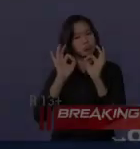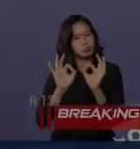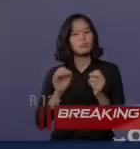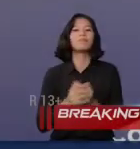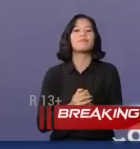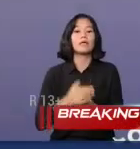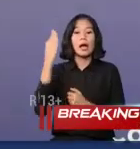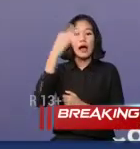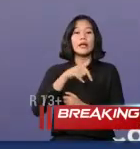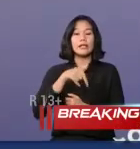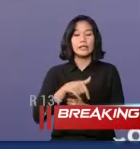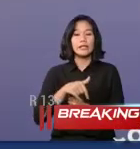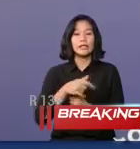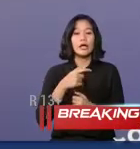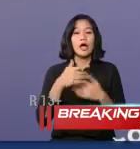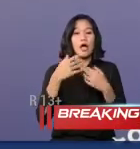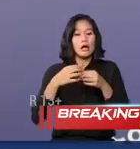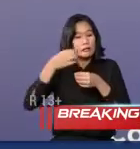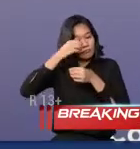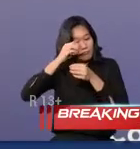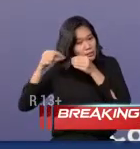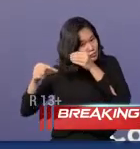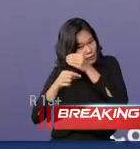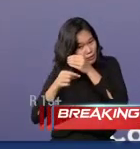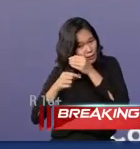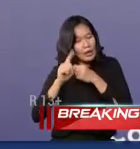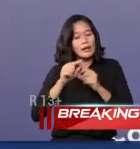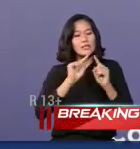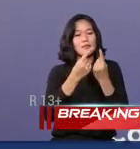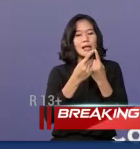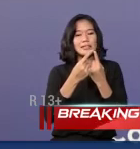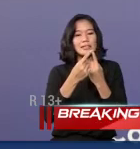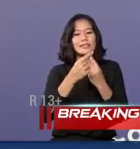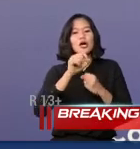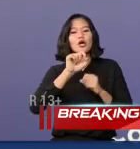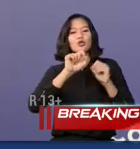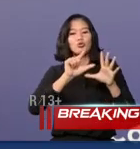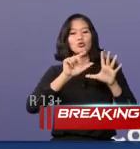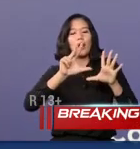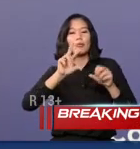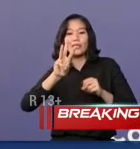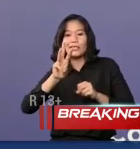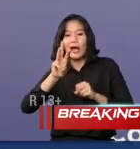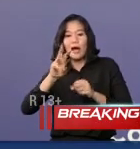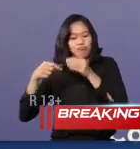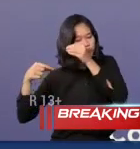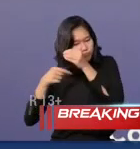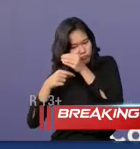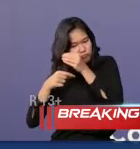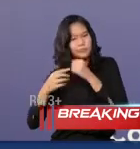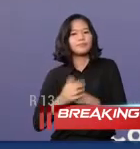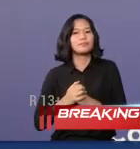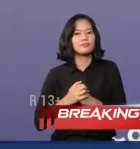Hai hari ini memang kita melakukan pemeriksaan spesimen sebanyak Rp11.000 783 spesimen